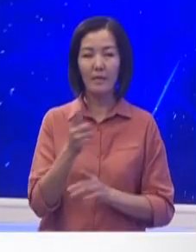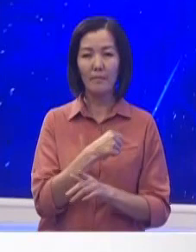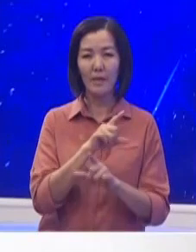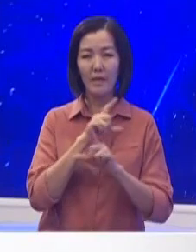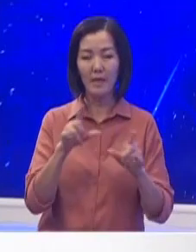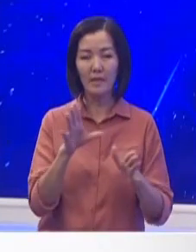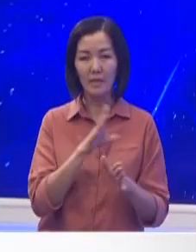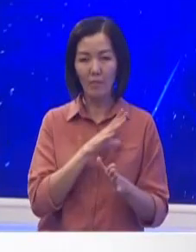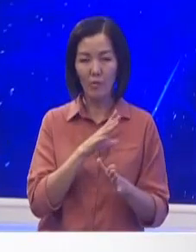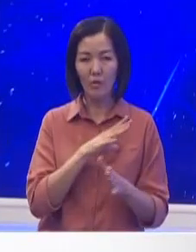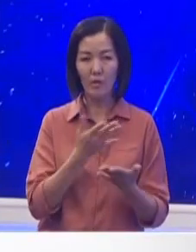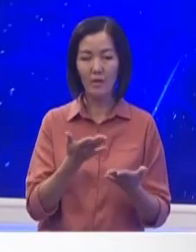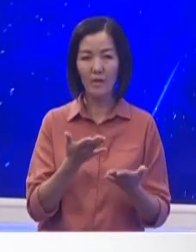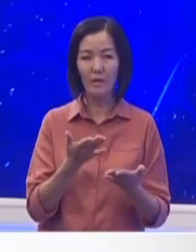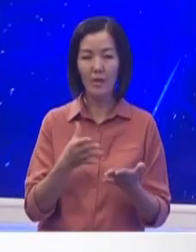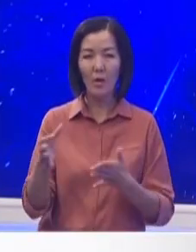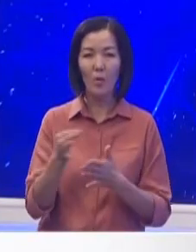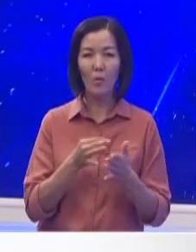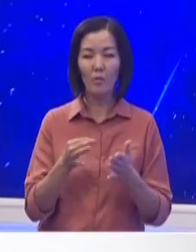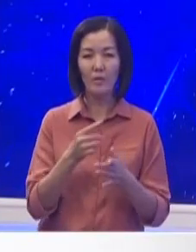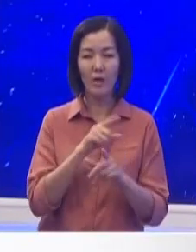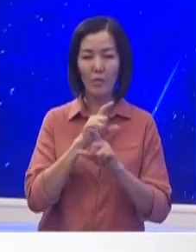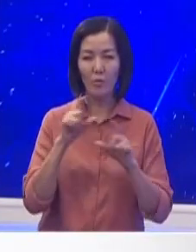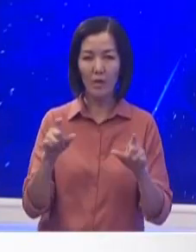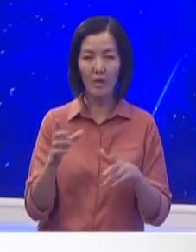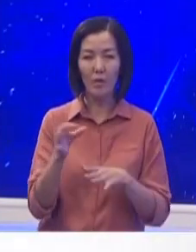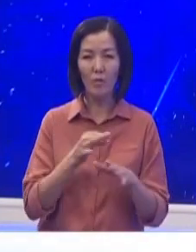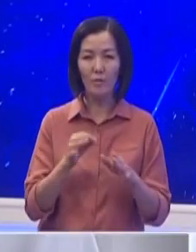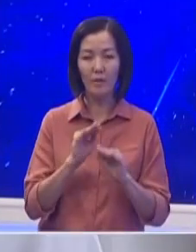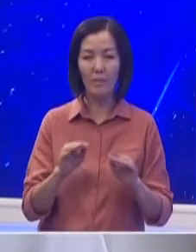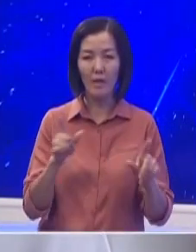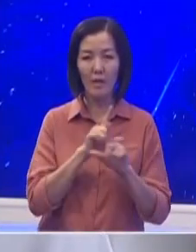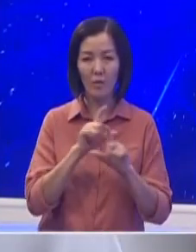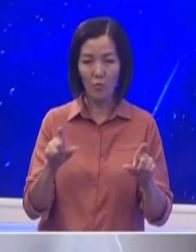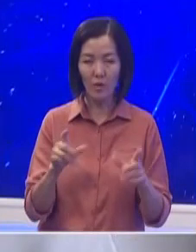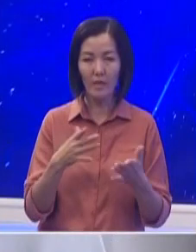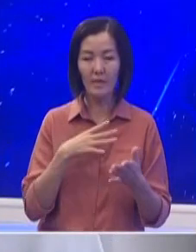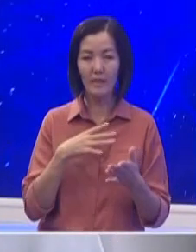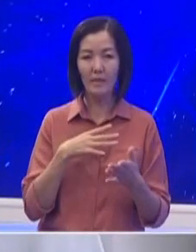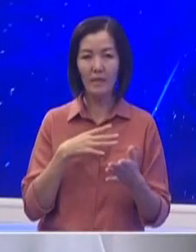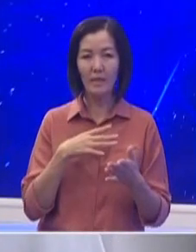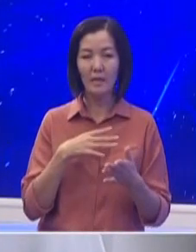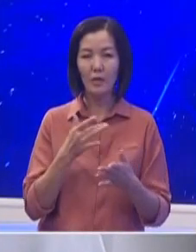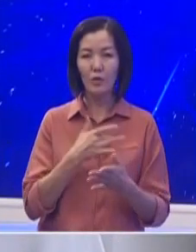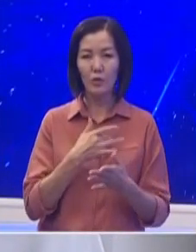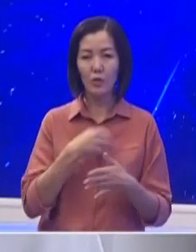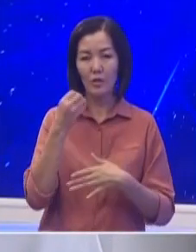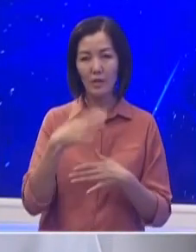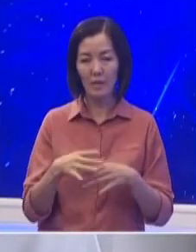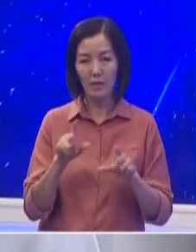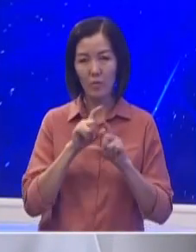медорганизацияларда болды. Облыстық аурухана, облыстық балалар аурухана, вот мына жүрек